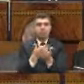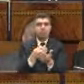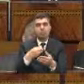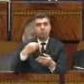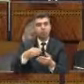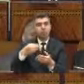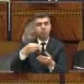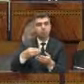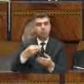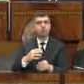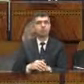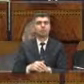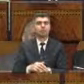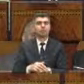بالتقسيط،